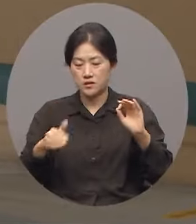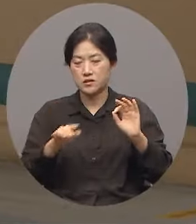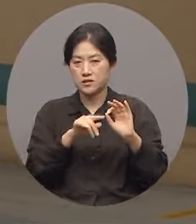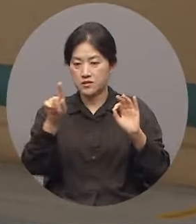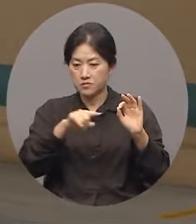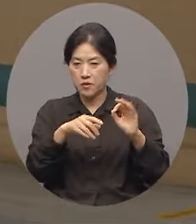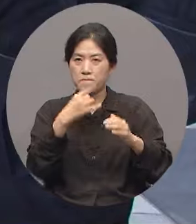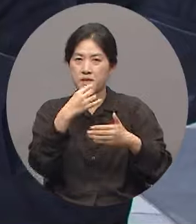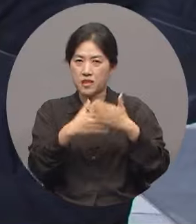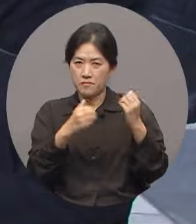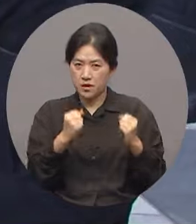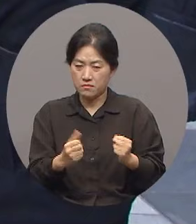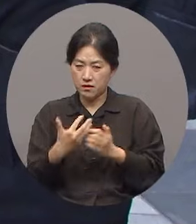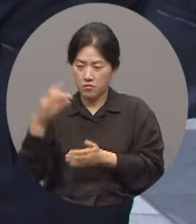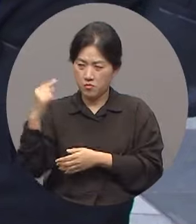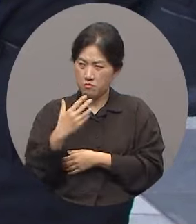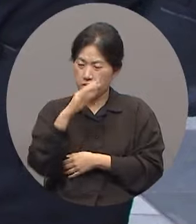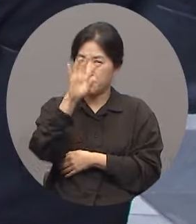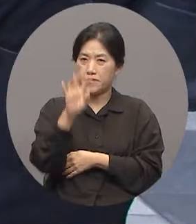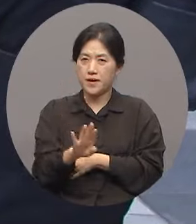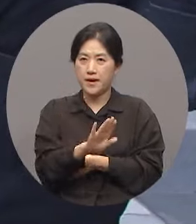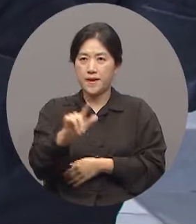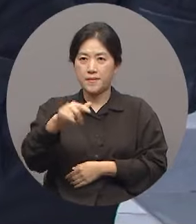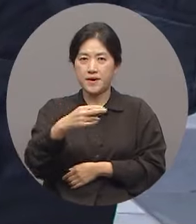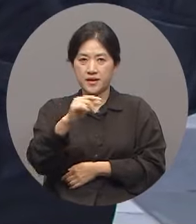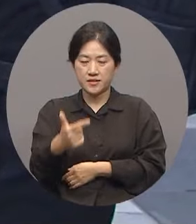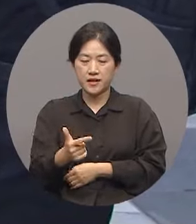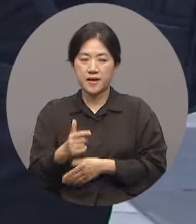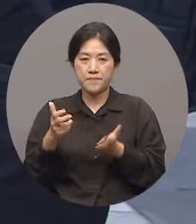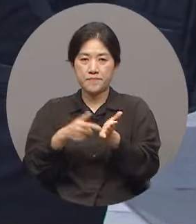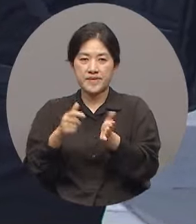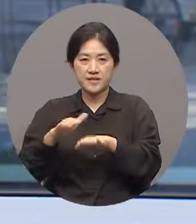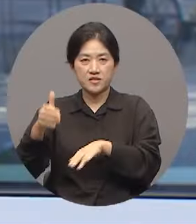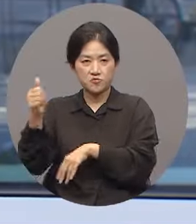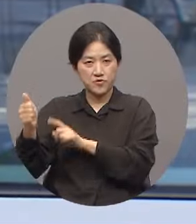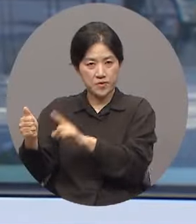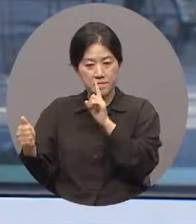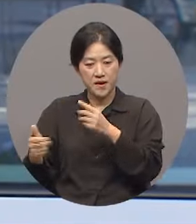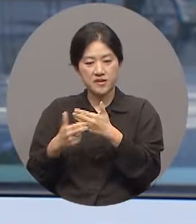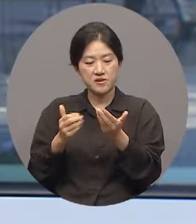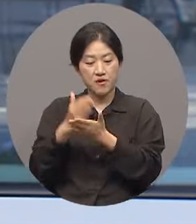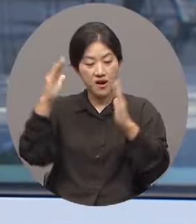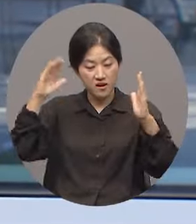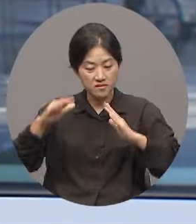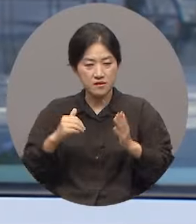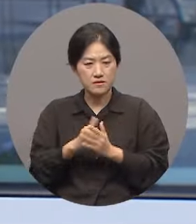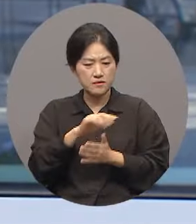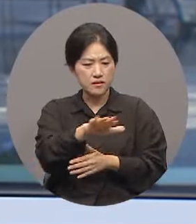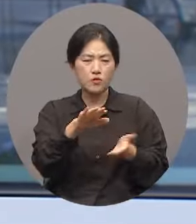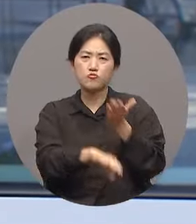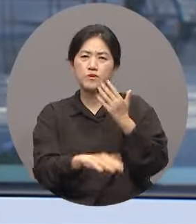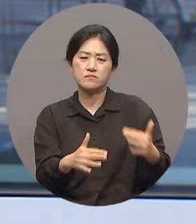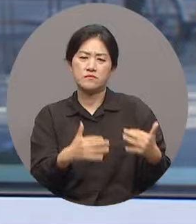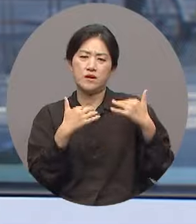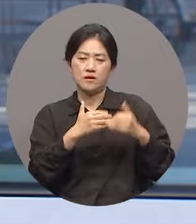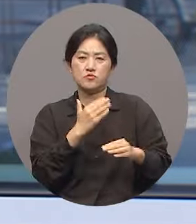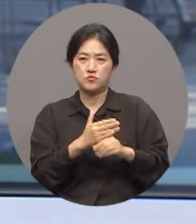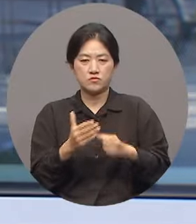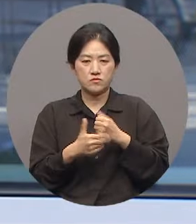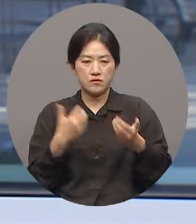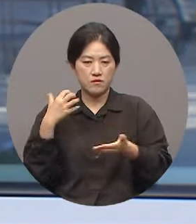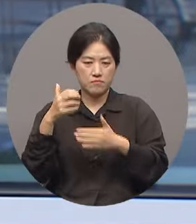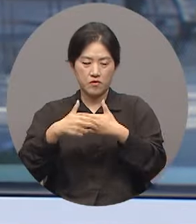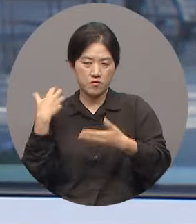상황입니다 이미 박단 전공 이비의 비상 대책위원장은 의대생들이 우리만 지켜보고 있다며 병원에 돌아가지